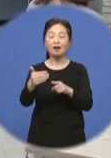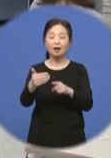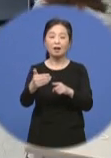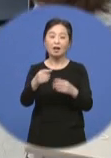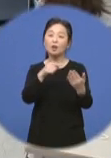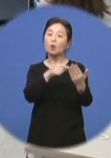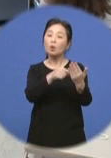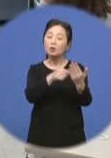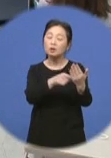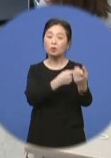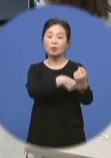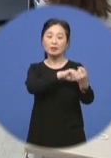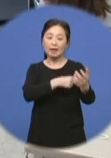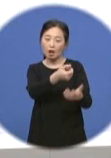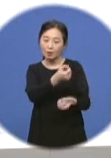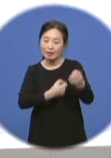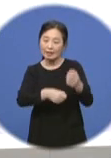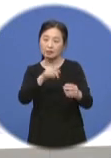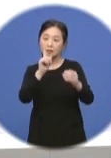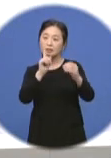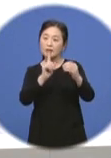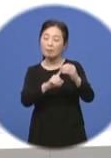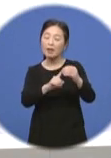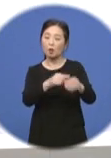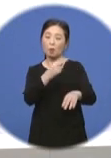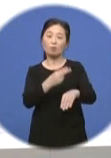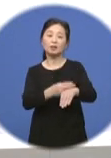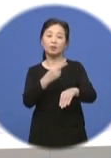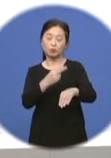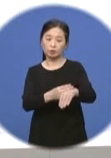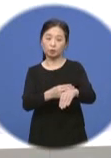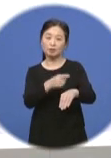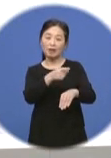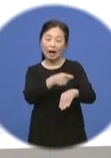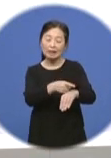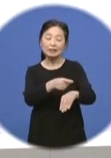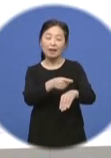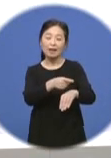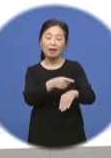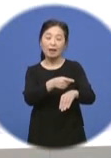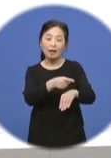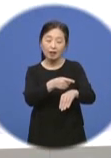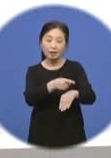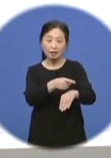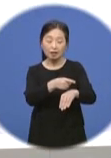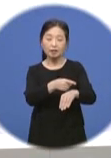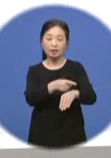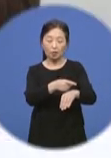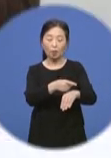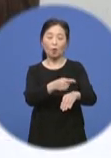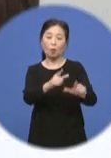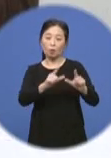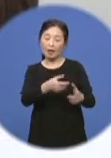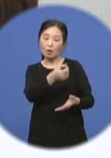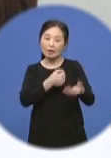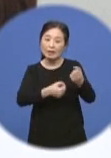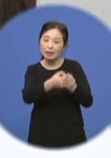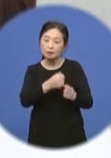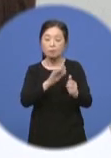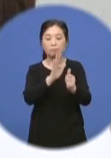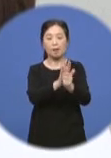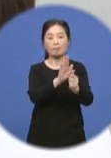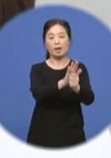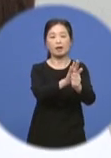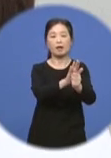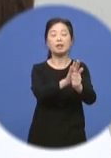技術で、相手に考えさせ気づきを促し、答えを引き出していくものです。講座ではペ